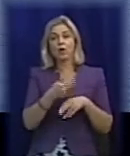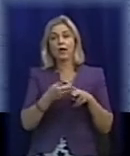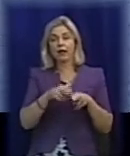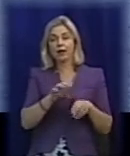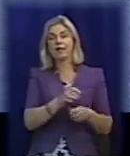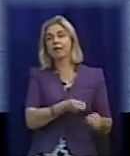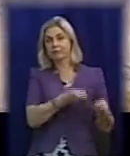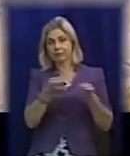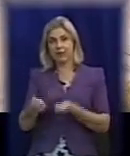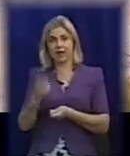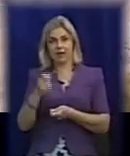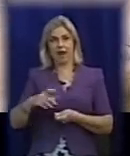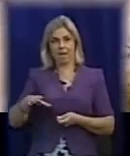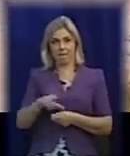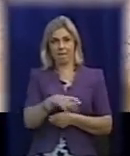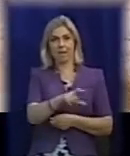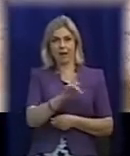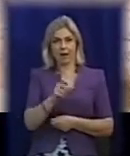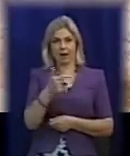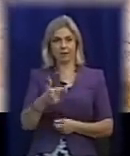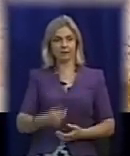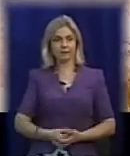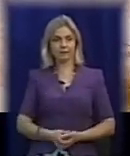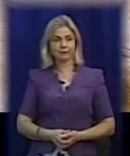доставити його на берег. До кінця йдемо, до кінця!